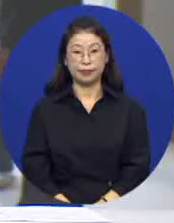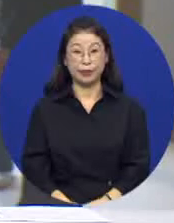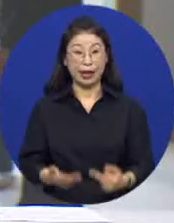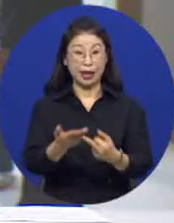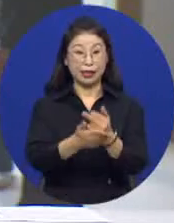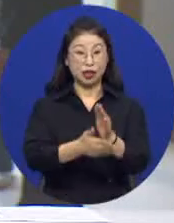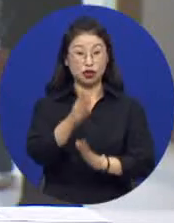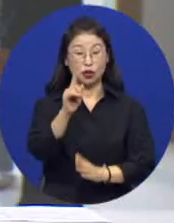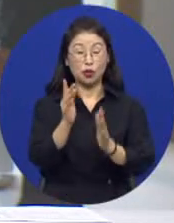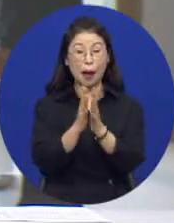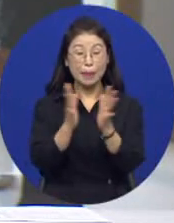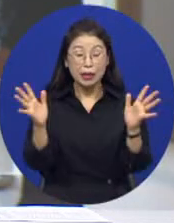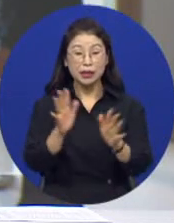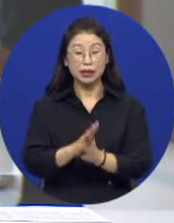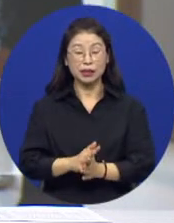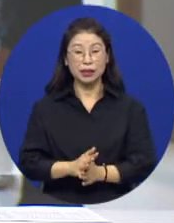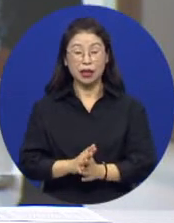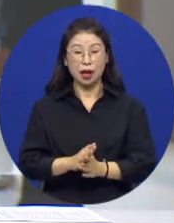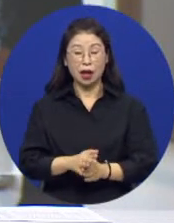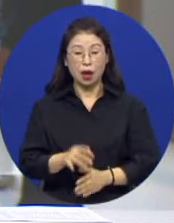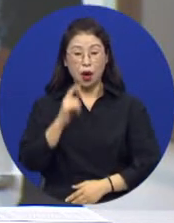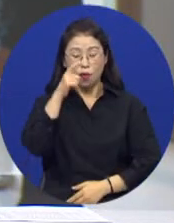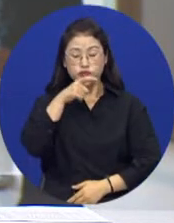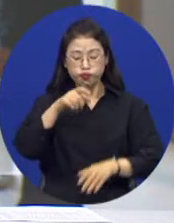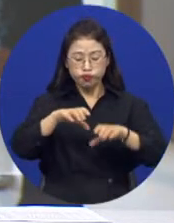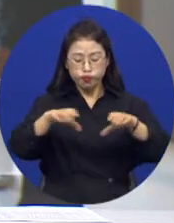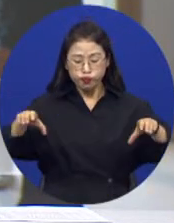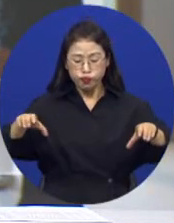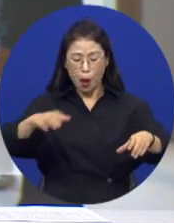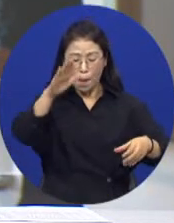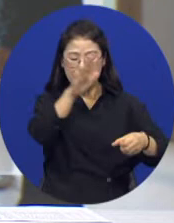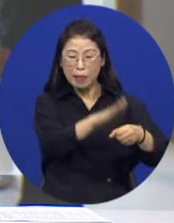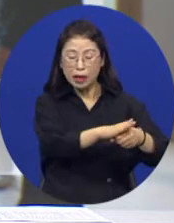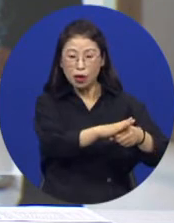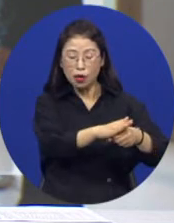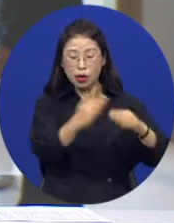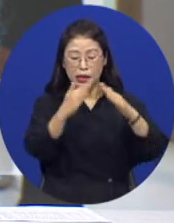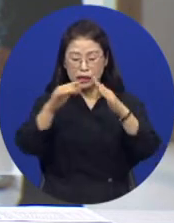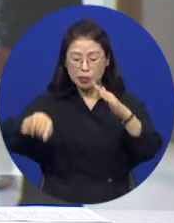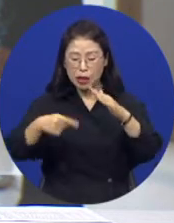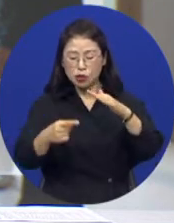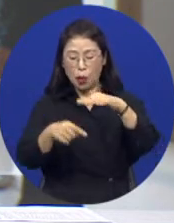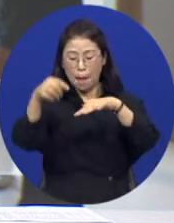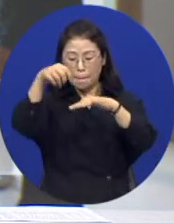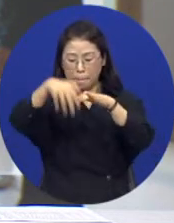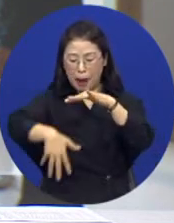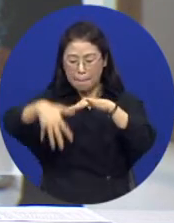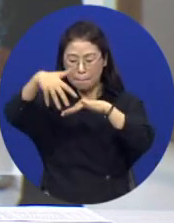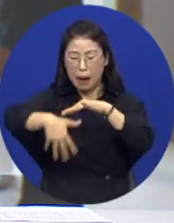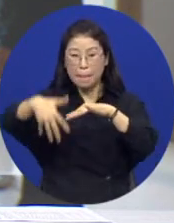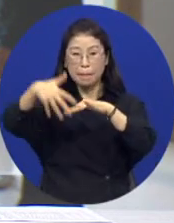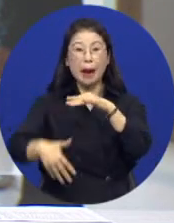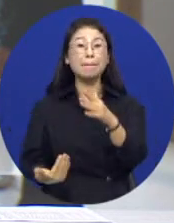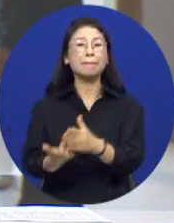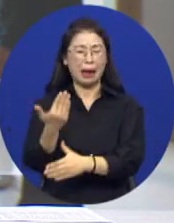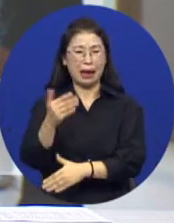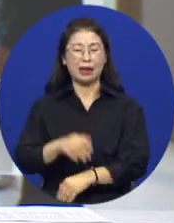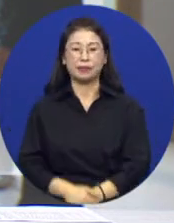제주 시내 한 아파트에서 공용 하수배관이 막혀 집안에 물이 새고 천장이 무너지는 사고가